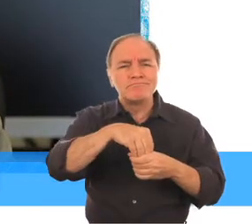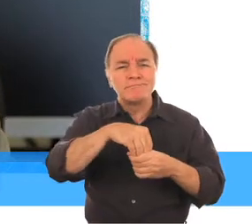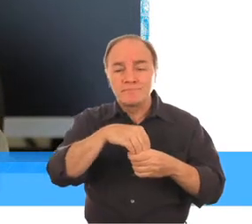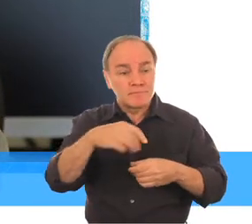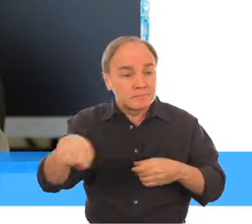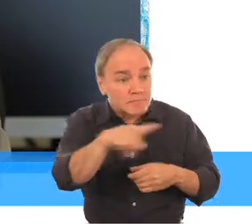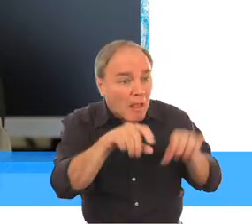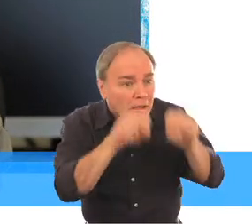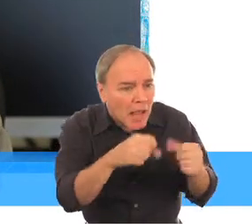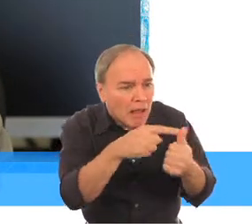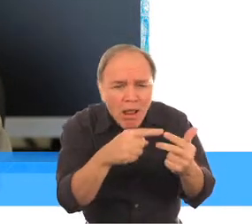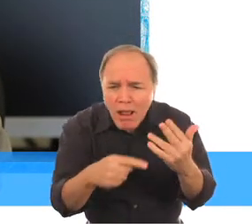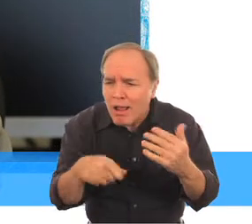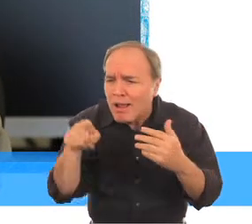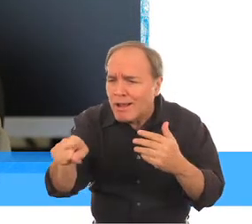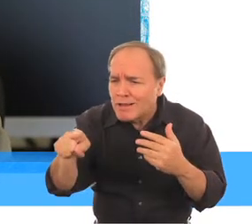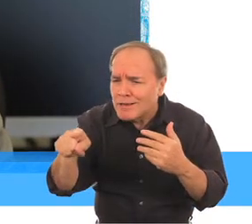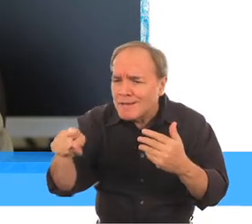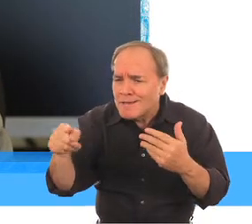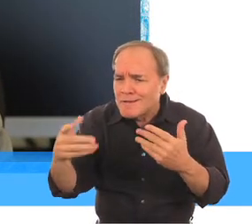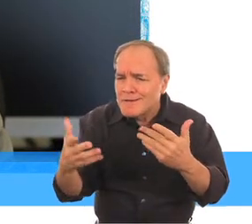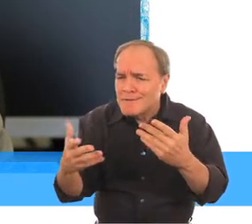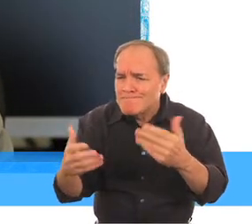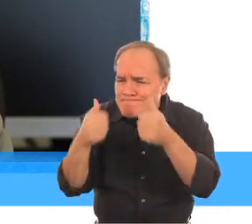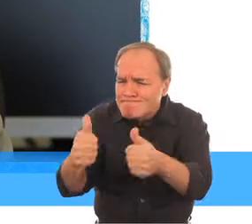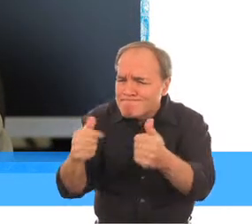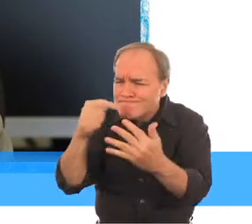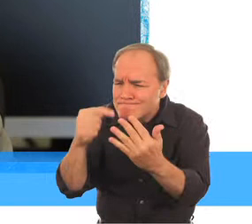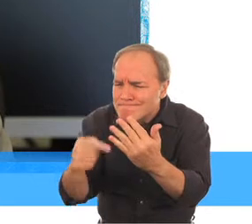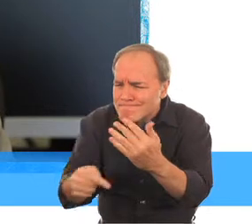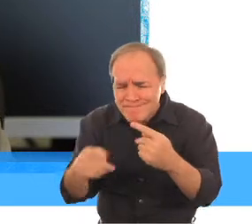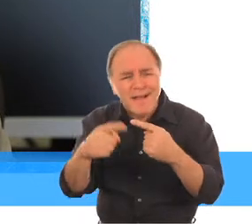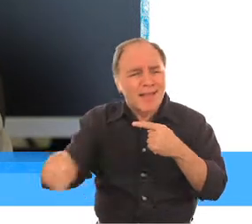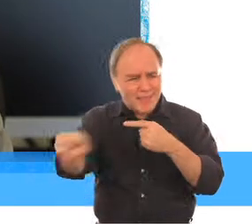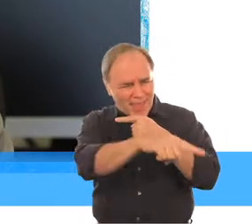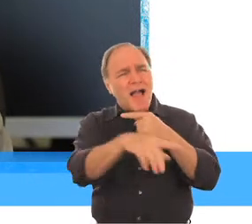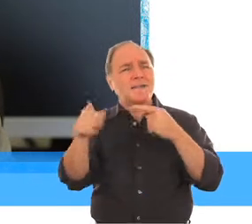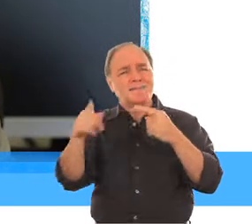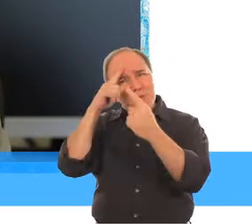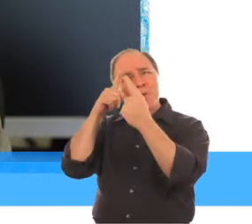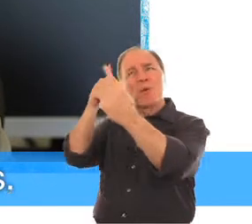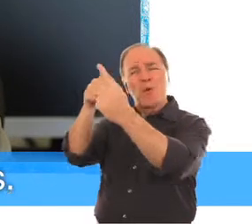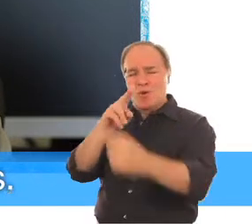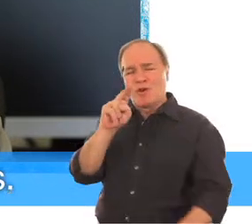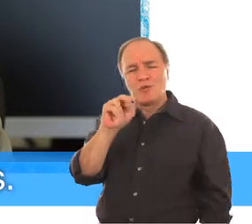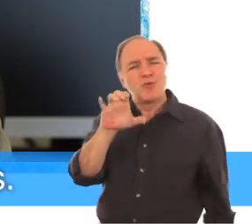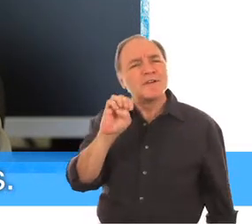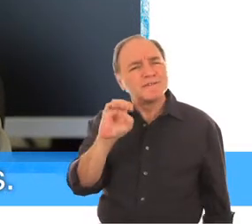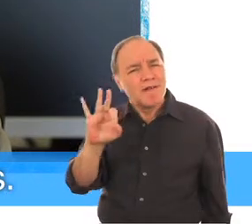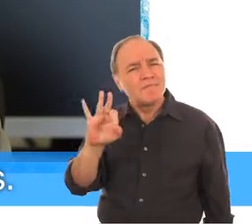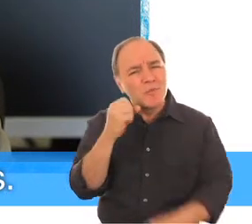Imaginez simplement un monde où tous les enfants seraient intégrés, impliqués, où leurs talents seraient célébrés, où leurs contributions